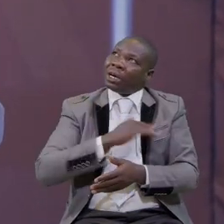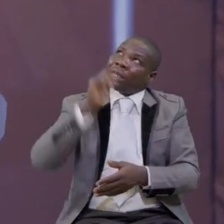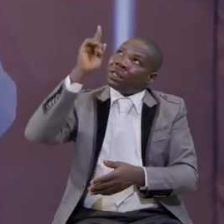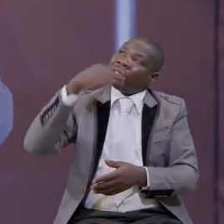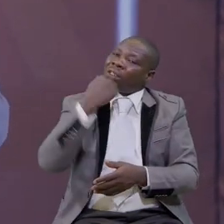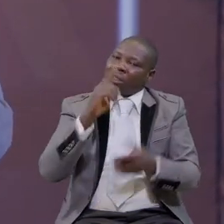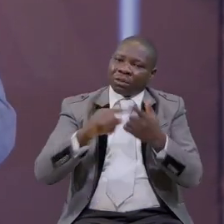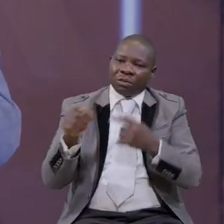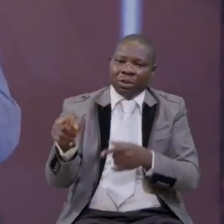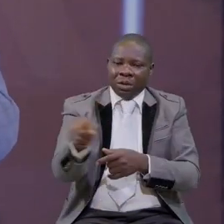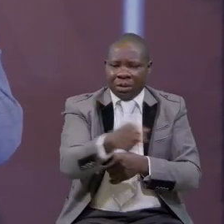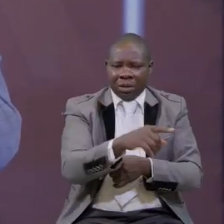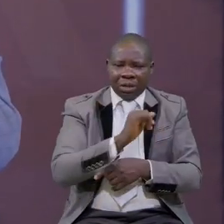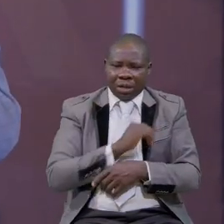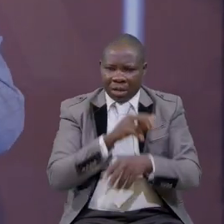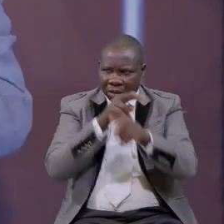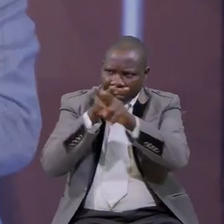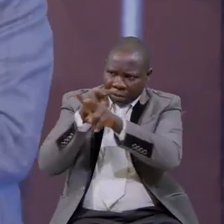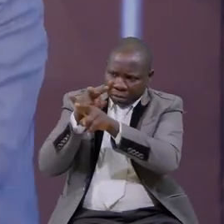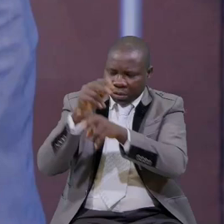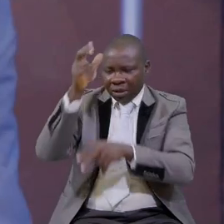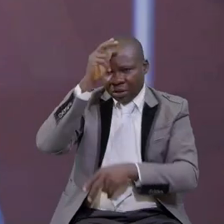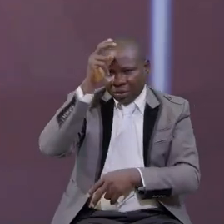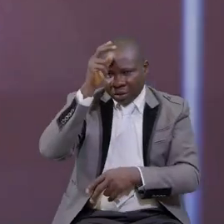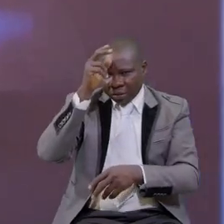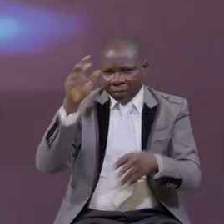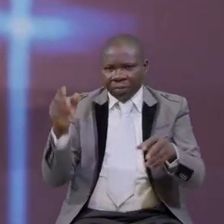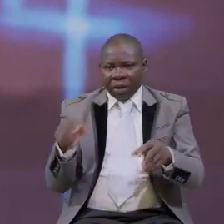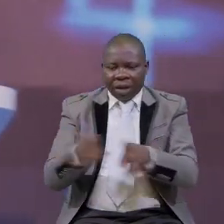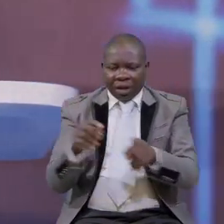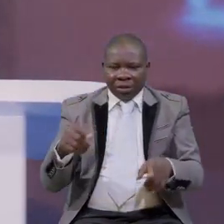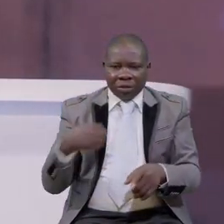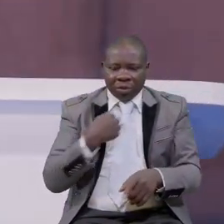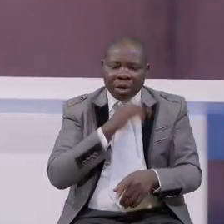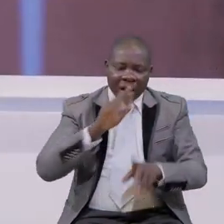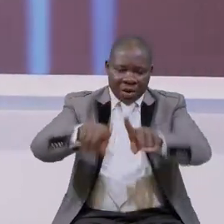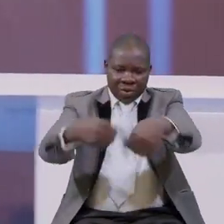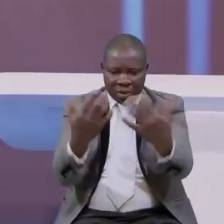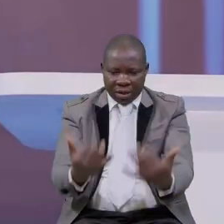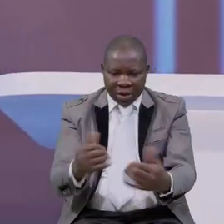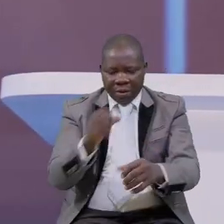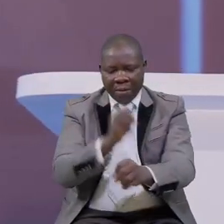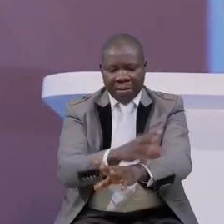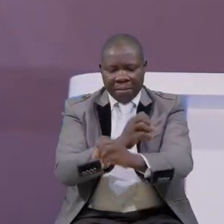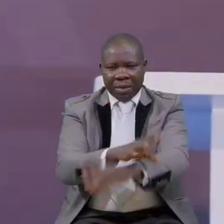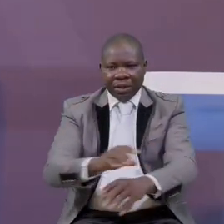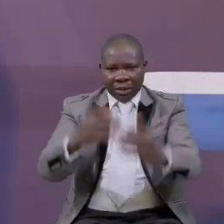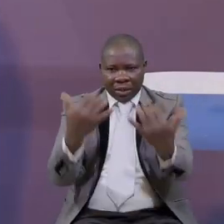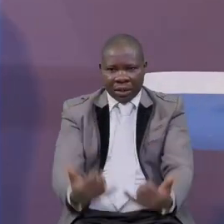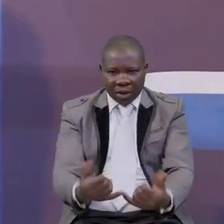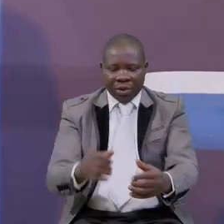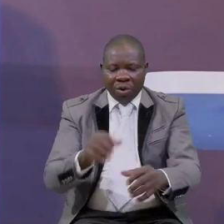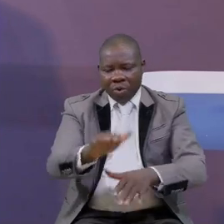dit, je voyais Satan, comme nous allons maintenant, comme nous marchons de l'avant, comme